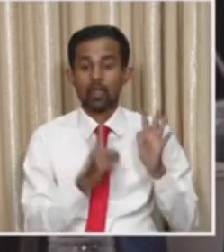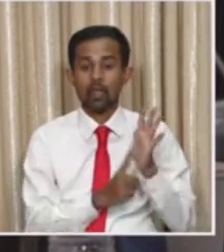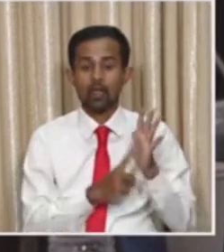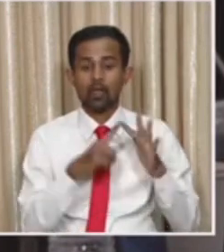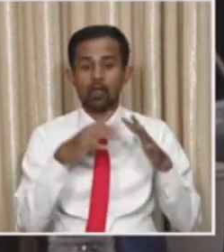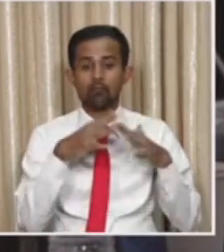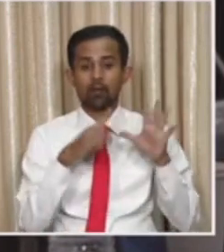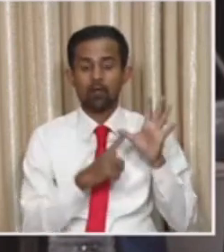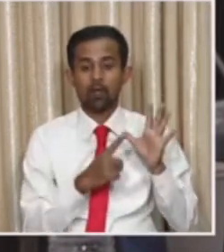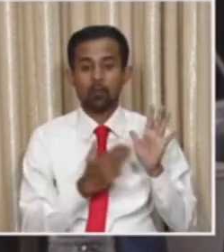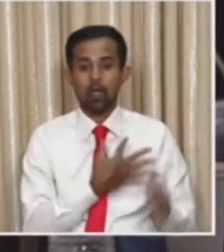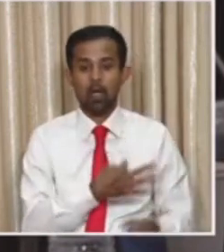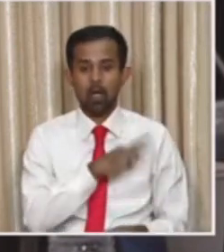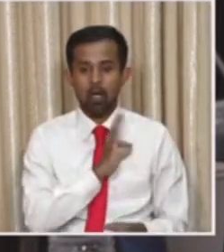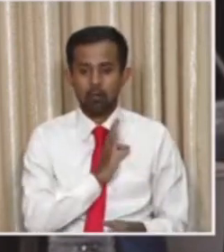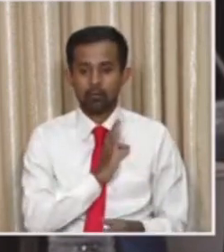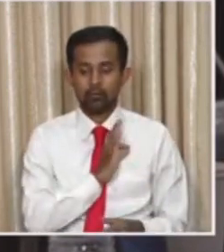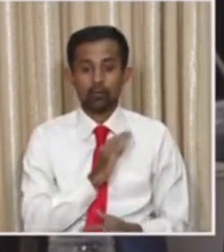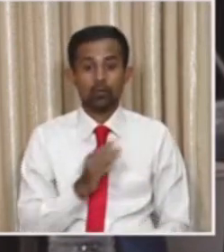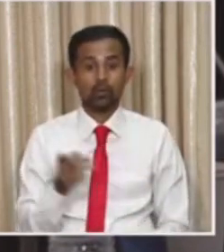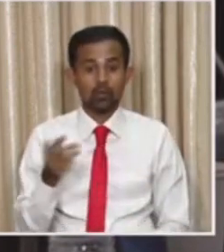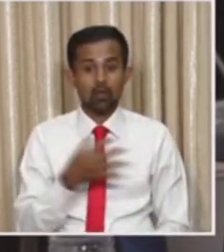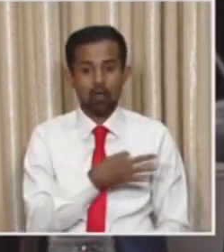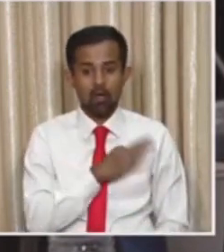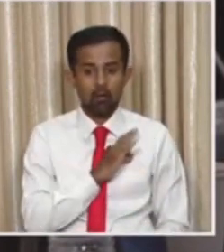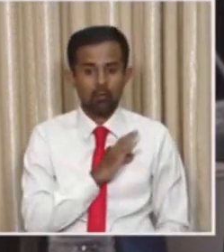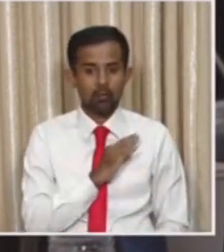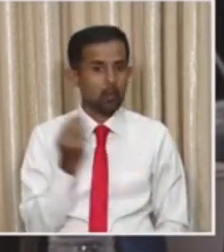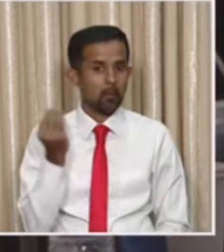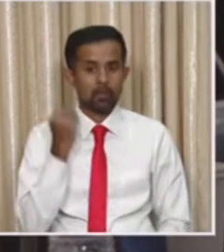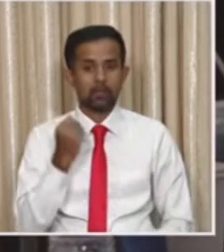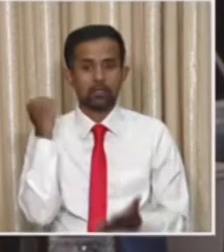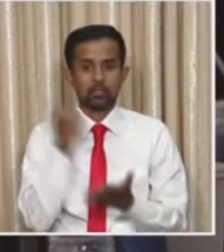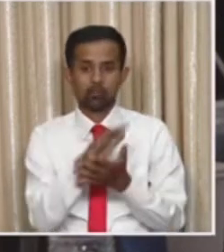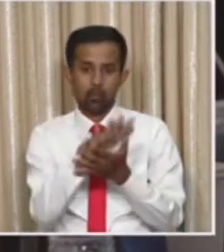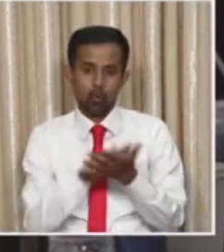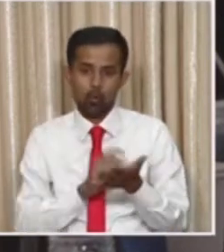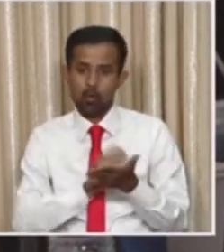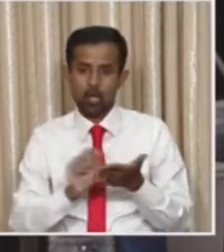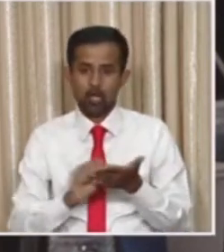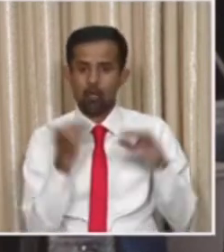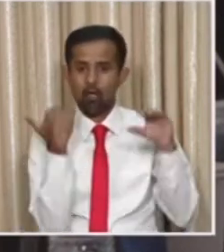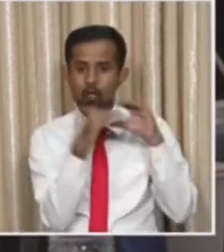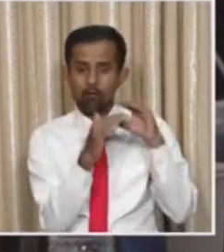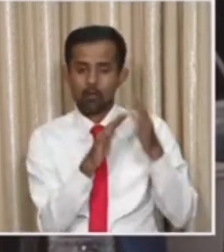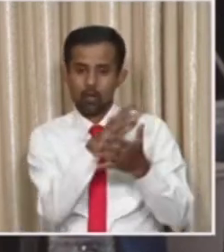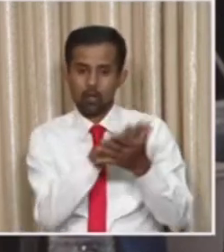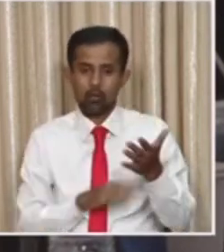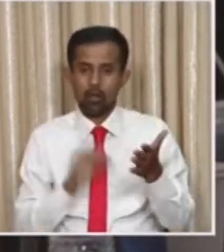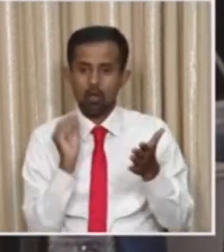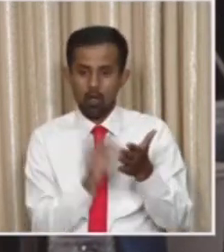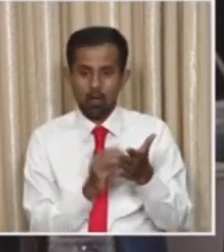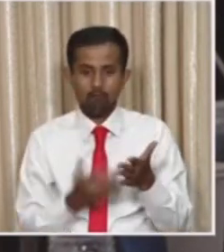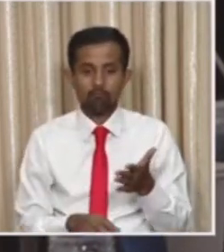எல்லாவல மேதானந்த தேரர் அவர்கள் ஒரு கடிதம் ஒன்றை ஜனாதிபதிக்கு எழுதியிருக்கின்றார். அந்த கடிதத்திலே அவர் குறிப்பிட்டிருக்கின்றார், குருந்தூர் மலை